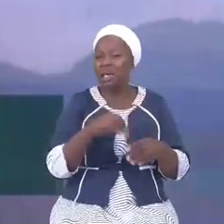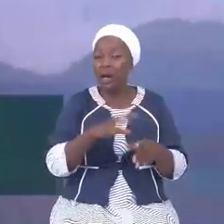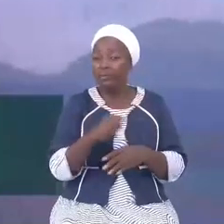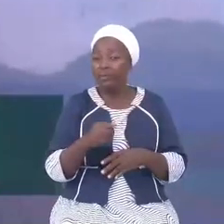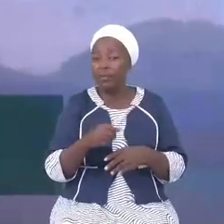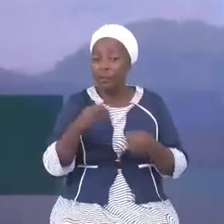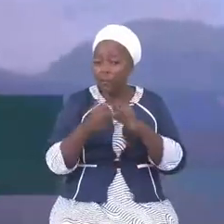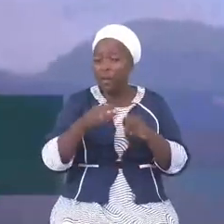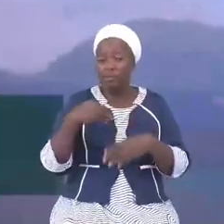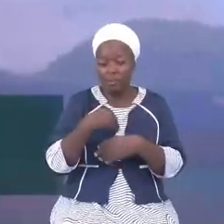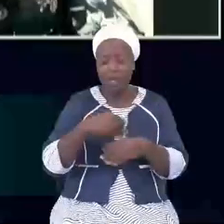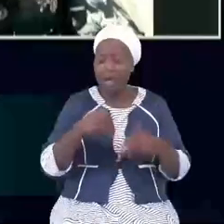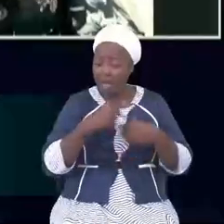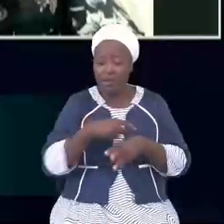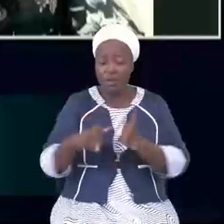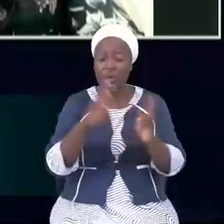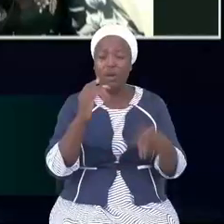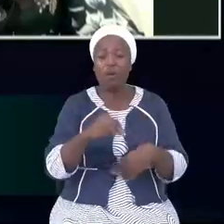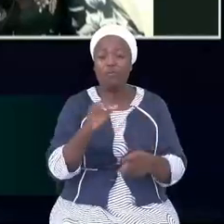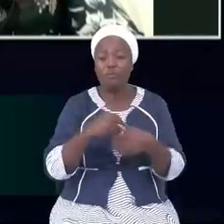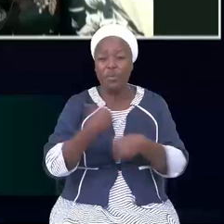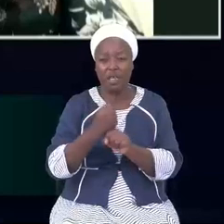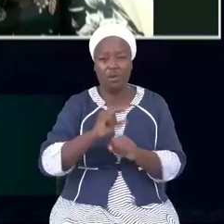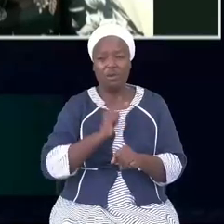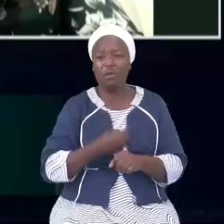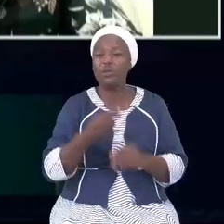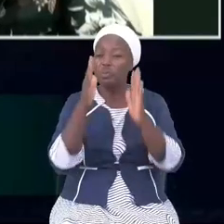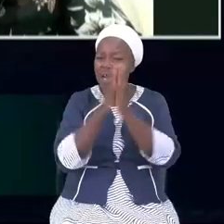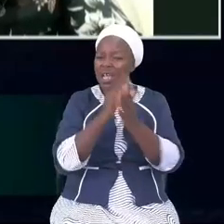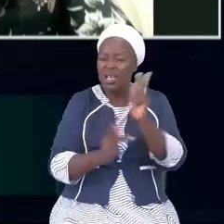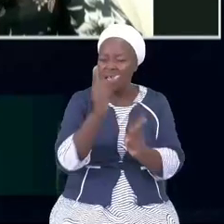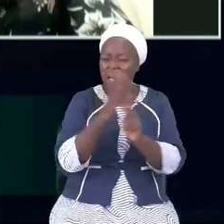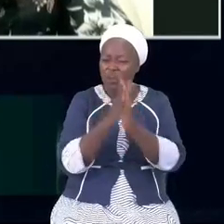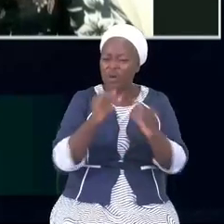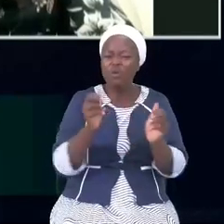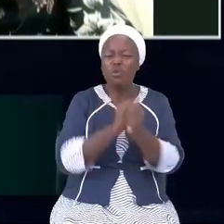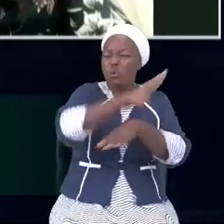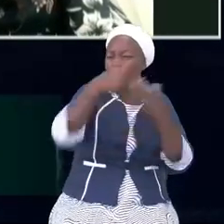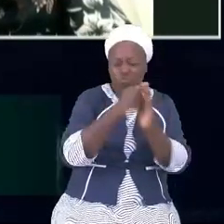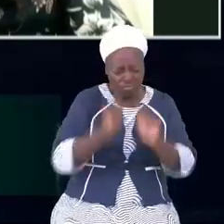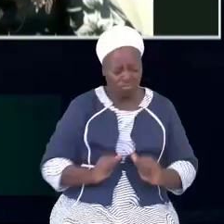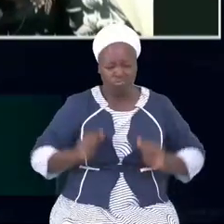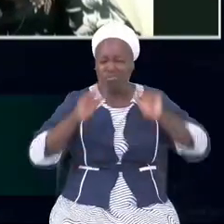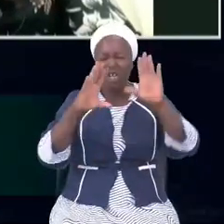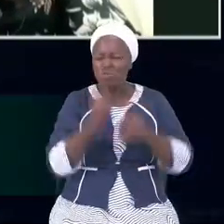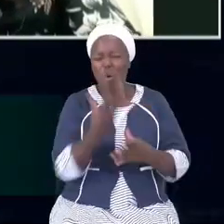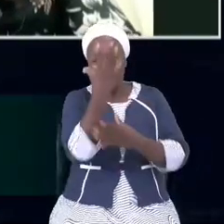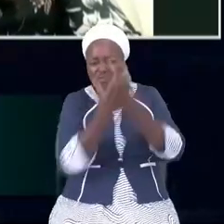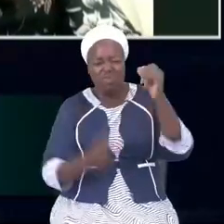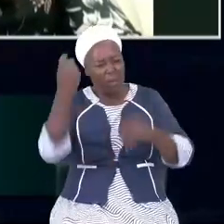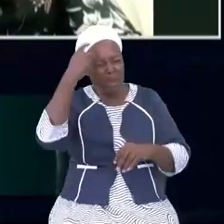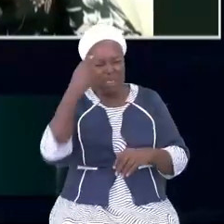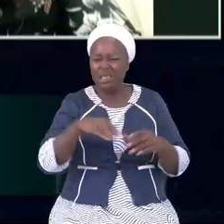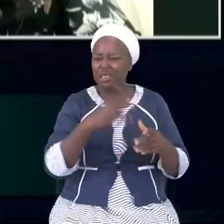prier, à faire un type de prière avec vraie conviction. Il n'y a pas d'absence d'esprit là.